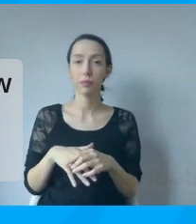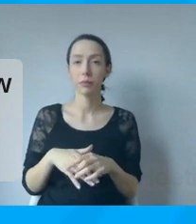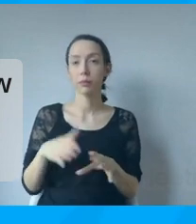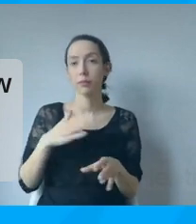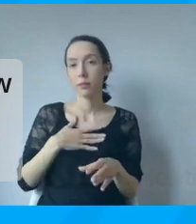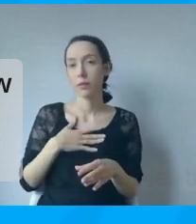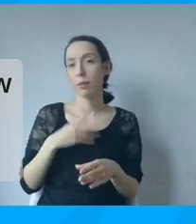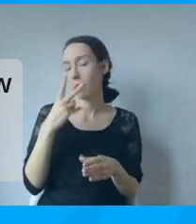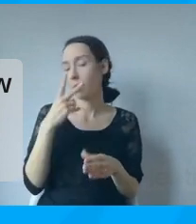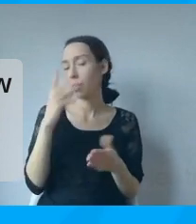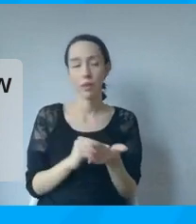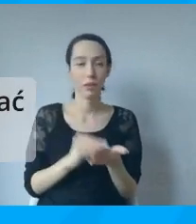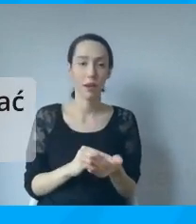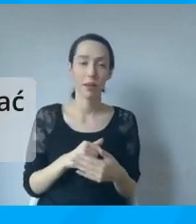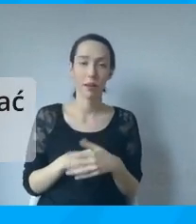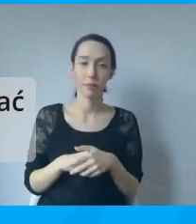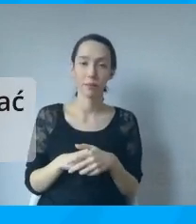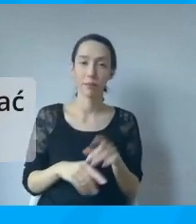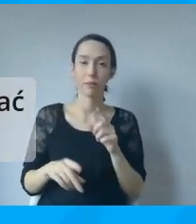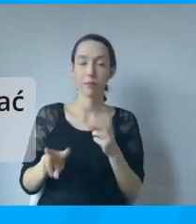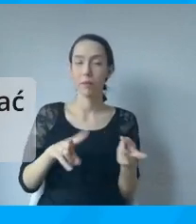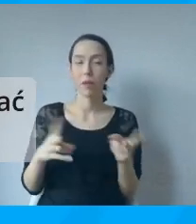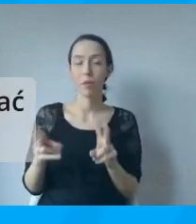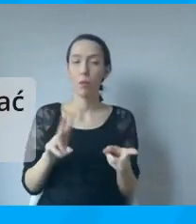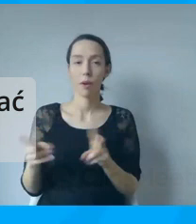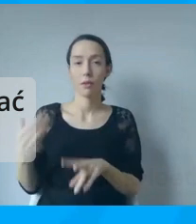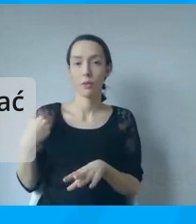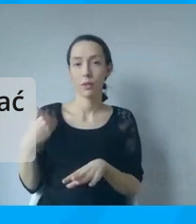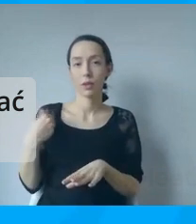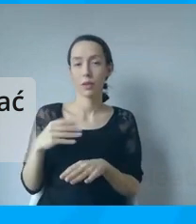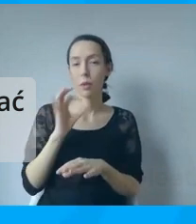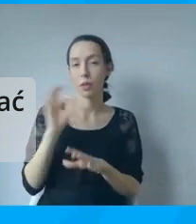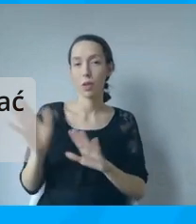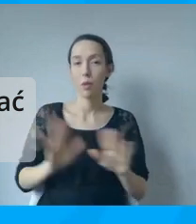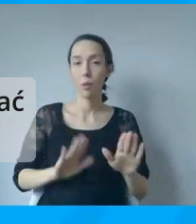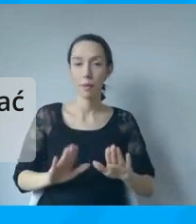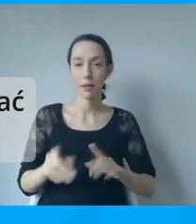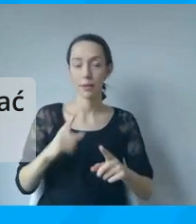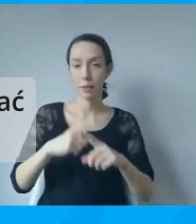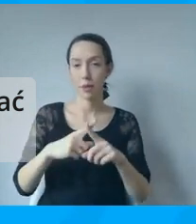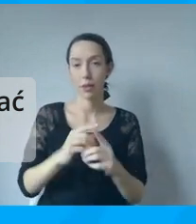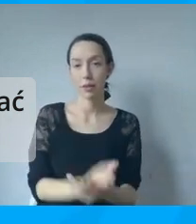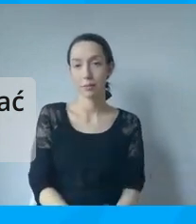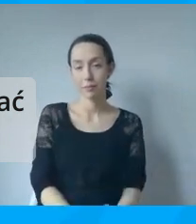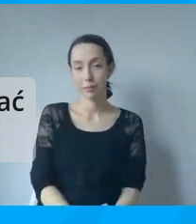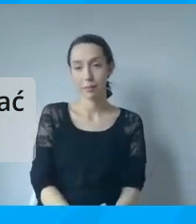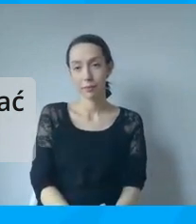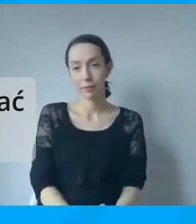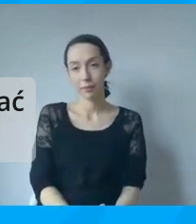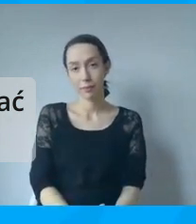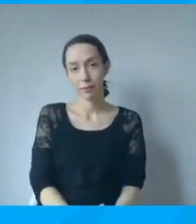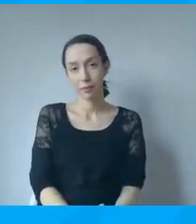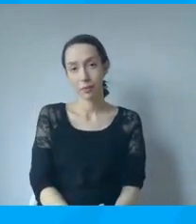angielski albo z języka angielskiego. Także myślę, że to będzie odpowiednie miejsce, żeby dodać taką treść.